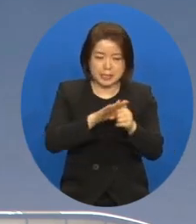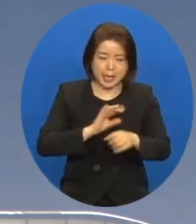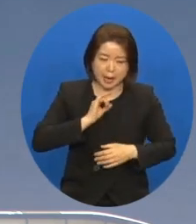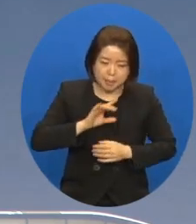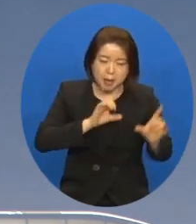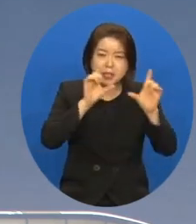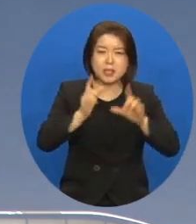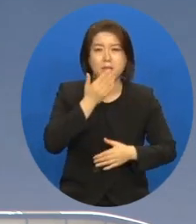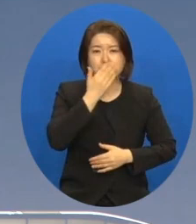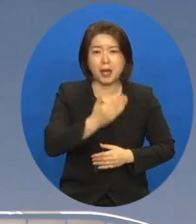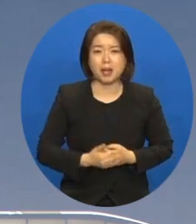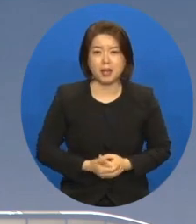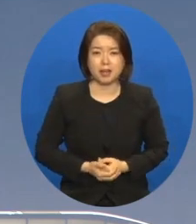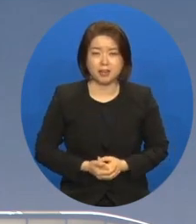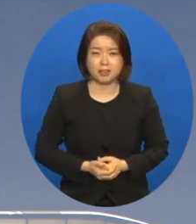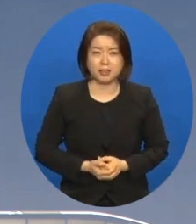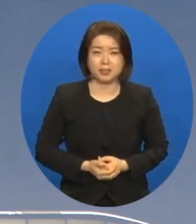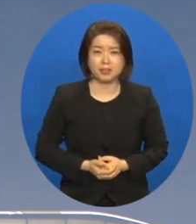거예요.